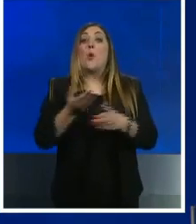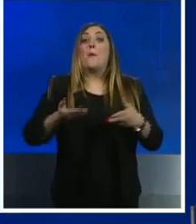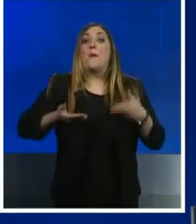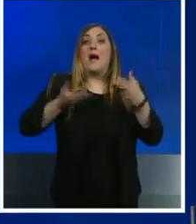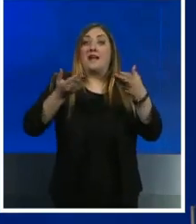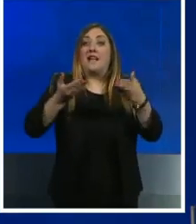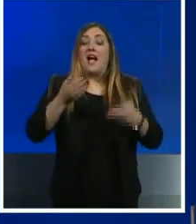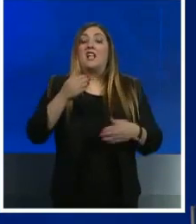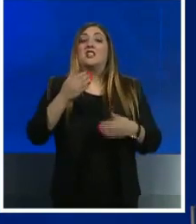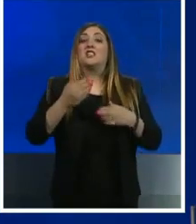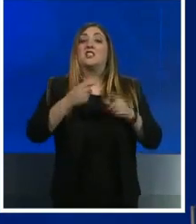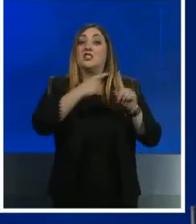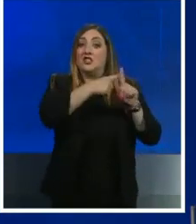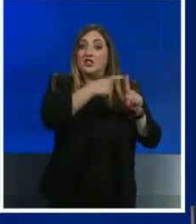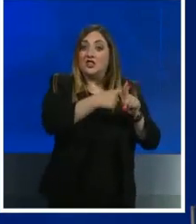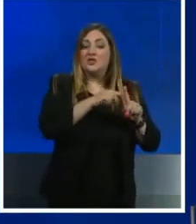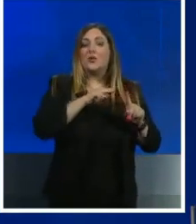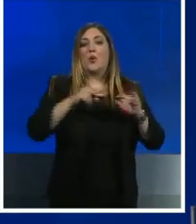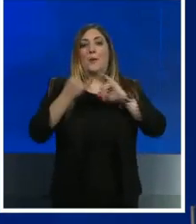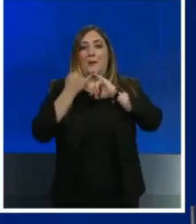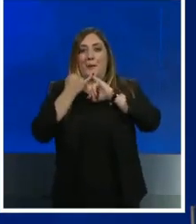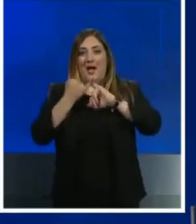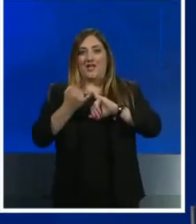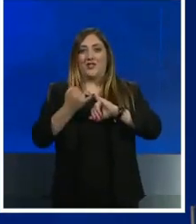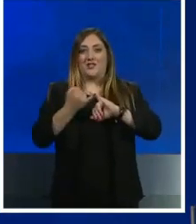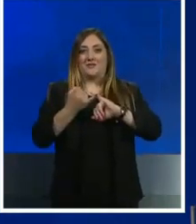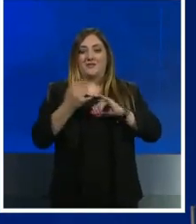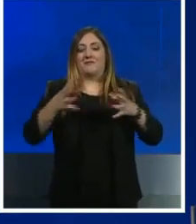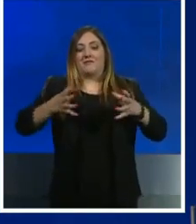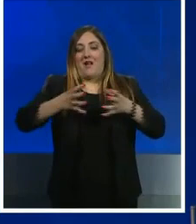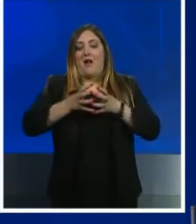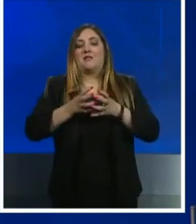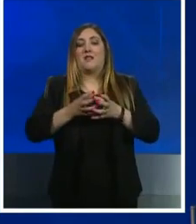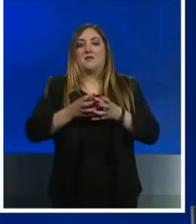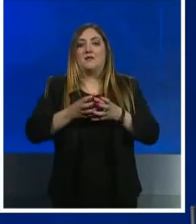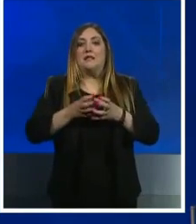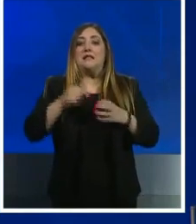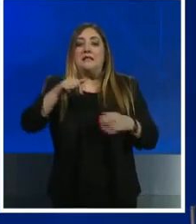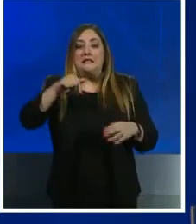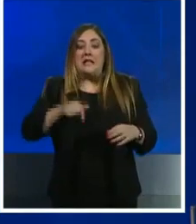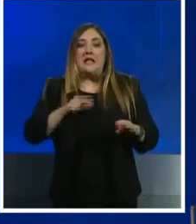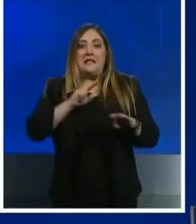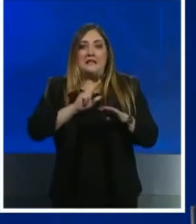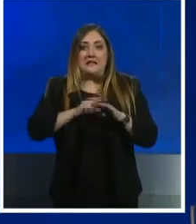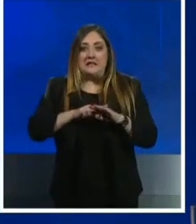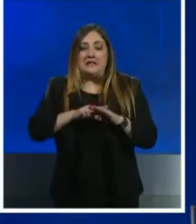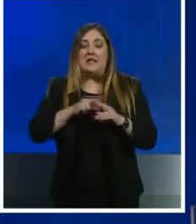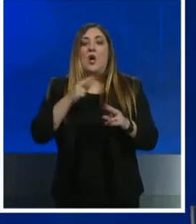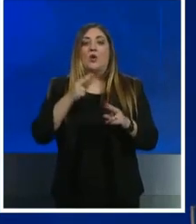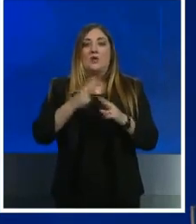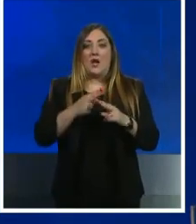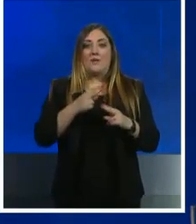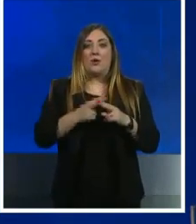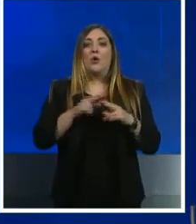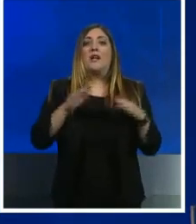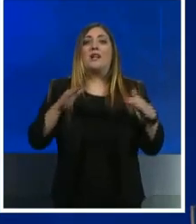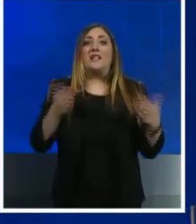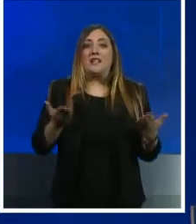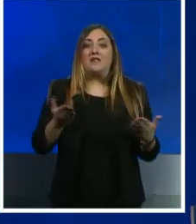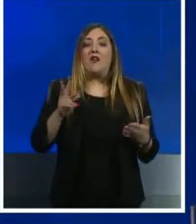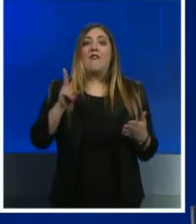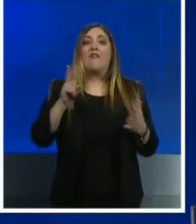prosperità u paċi. U dan nistgħu nwassluh bis-saħħa tal-valuri